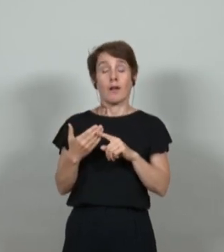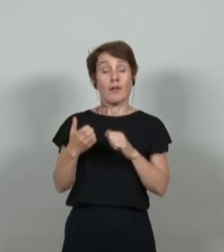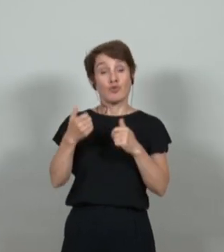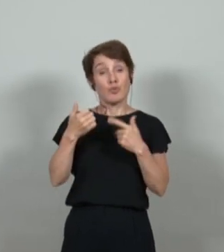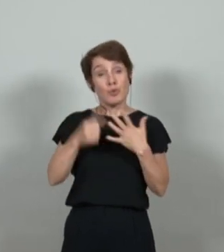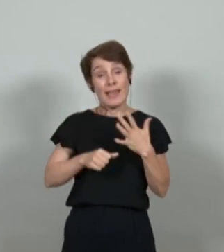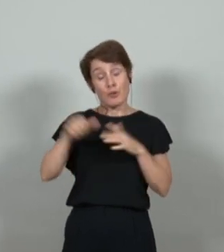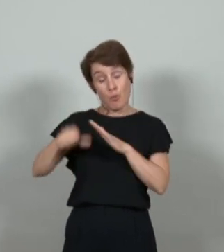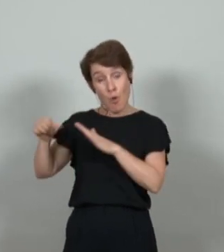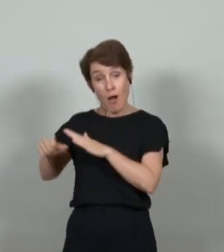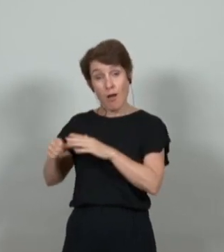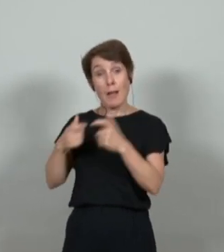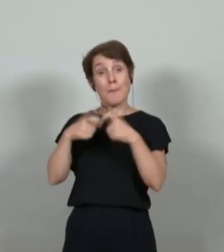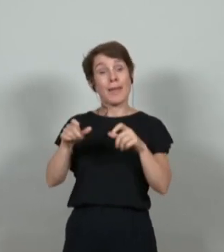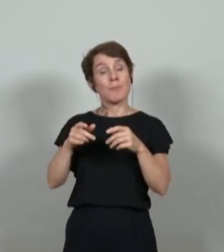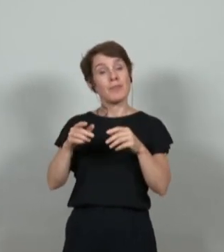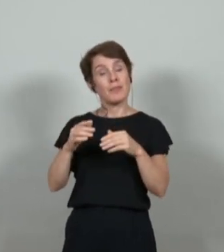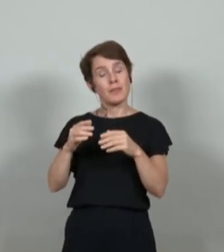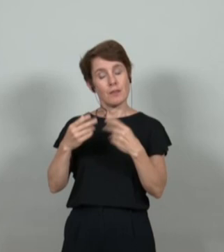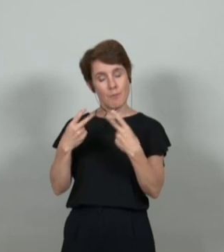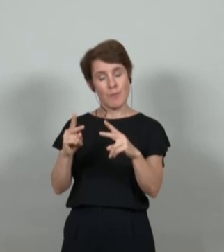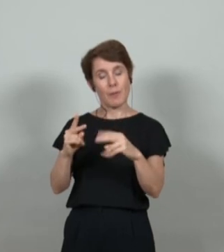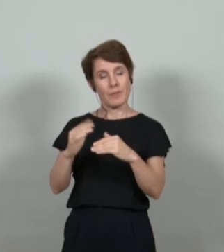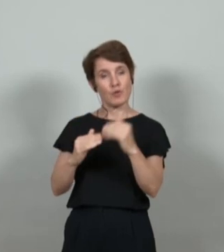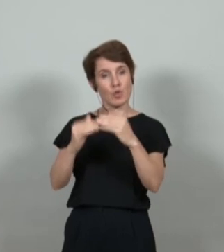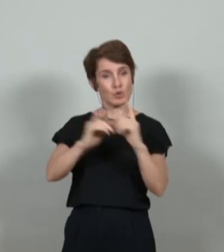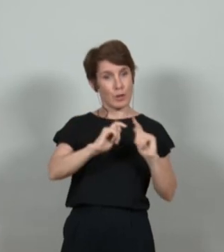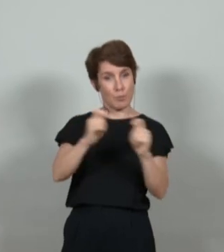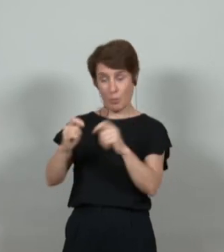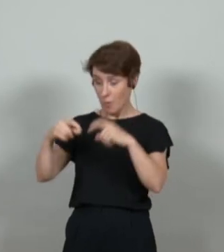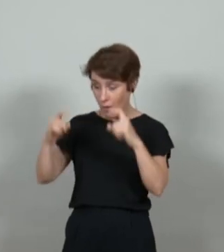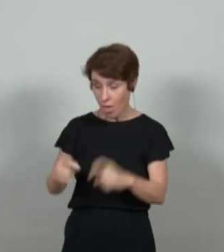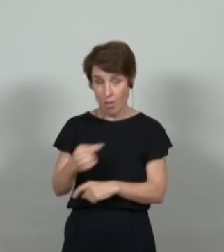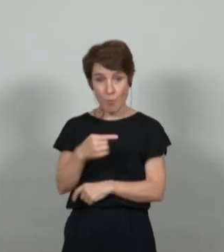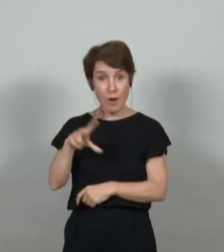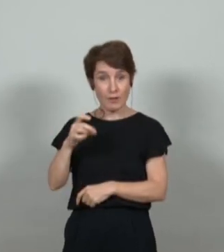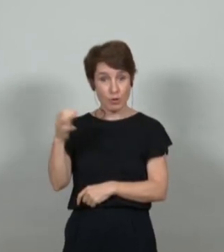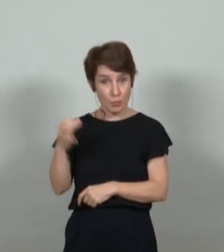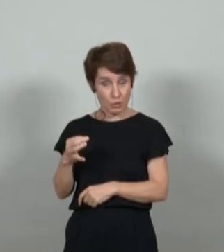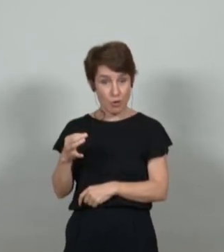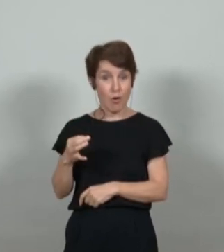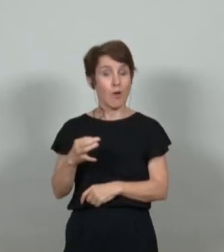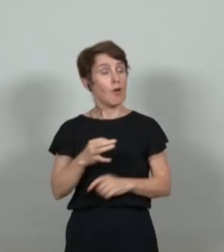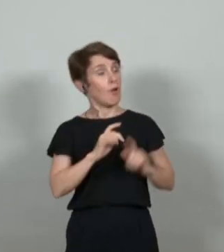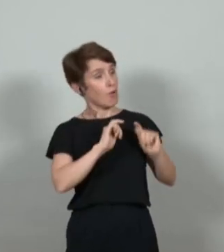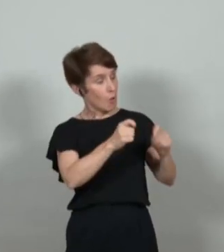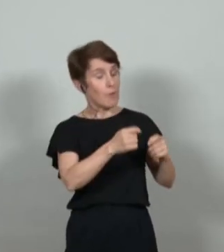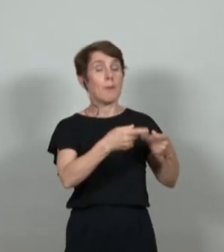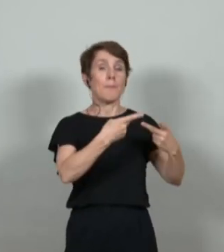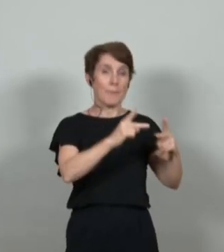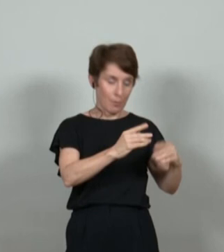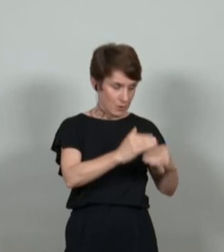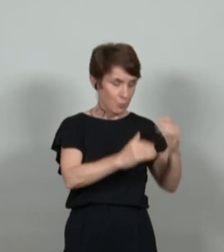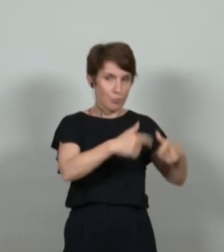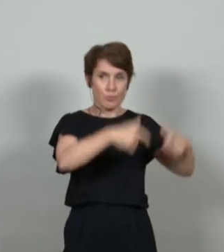chuter de 30%. l'autre l'autre quoi pardon des crédits immobiliers achetés de 40%, 12